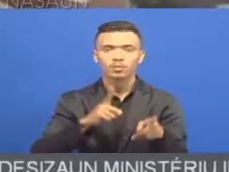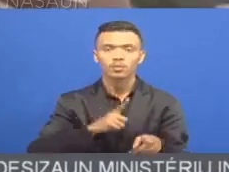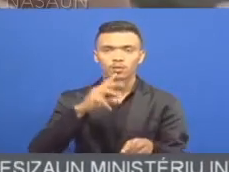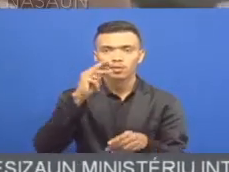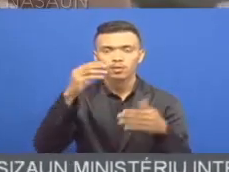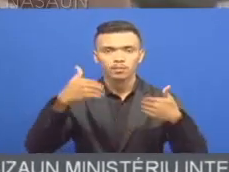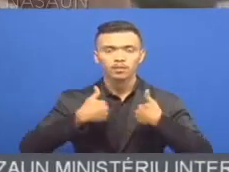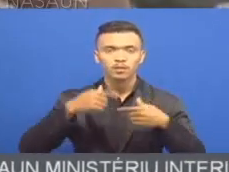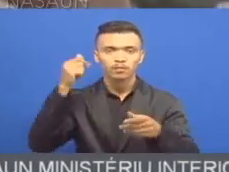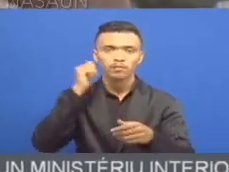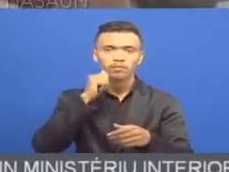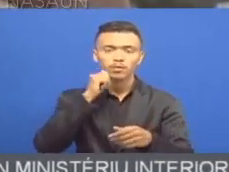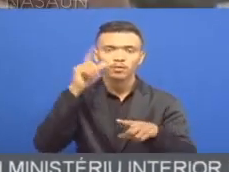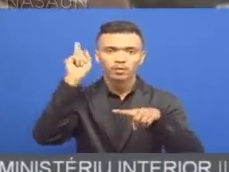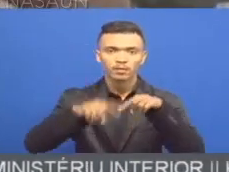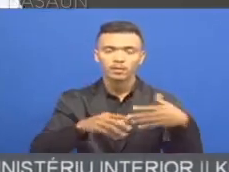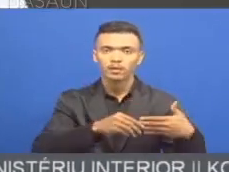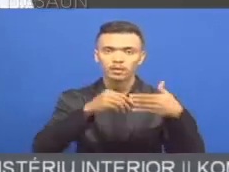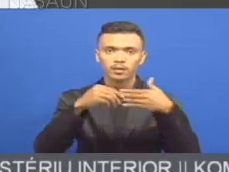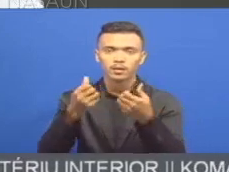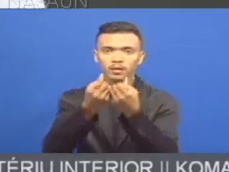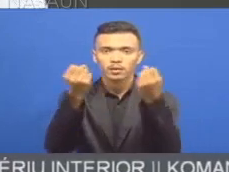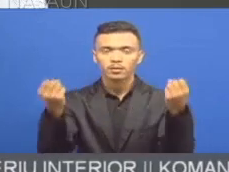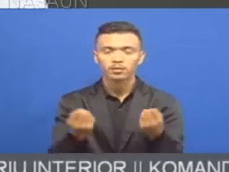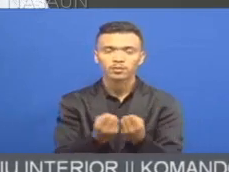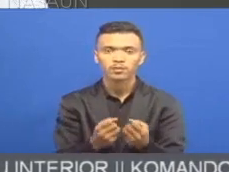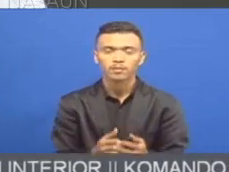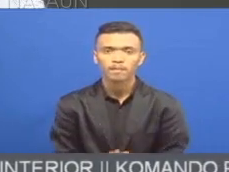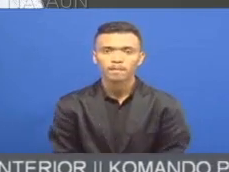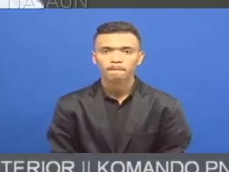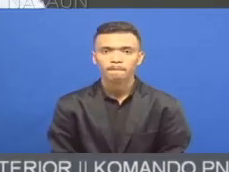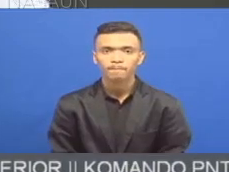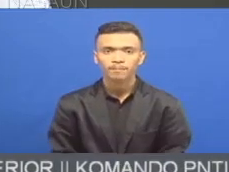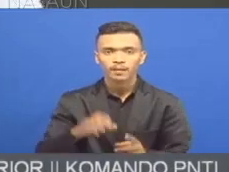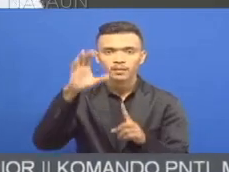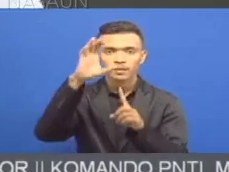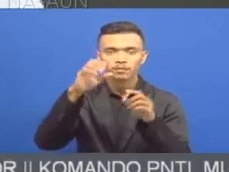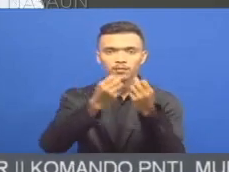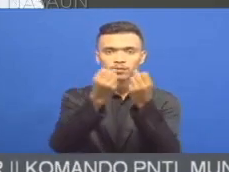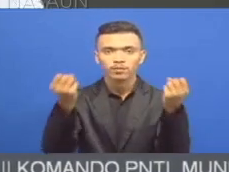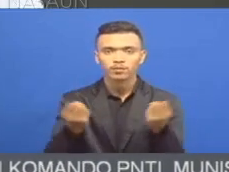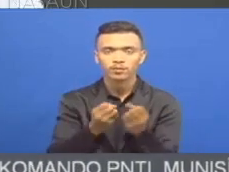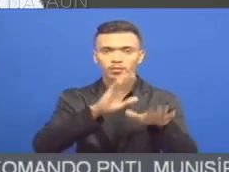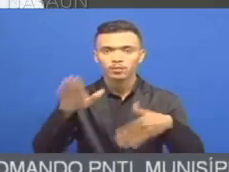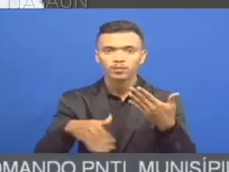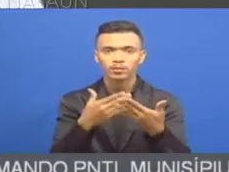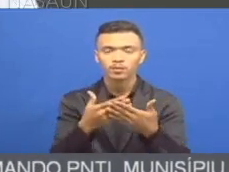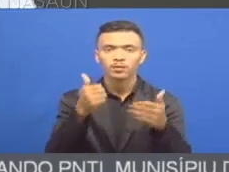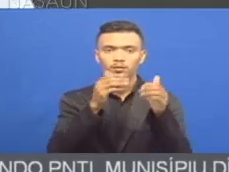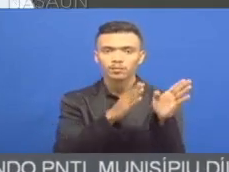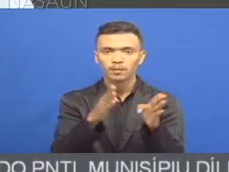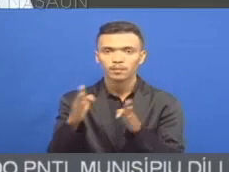iha, feto labele ucun iha soko. Au alerta liu baia, sufri sigur se totu, pra atu pere para